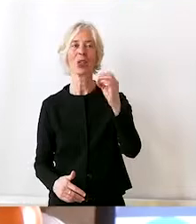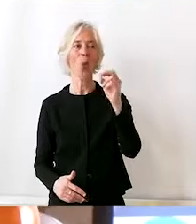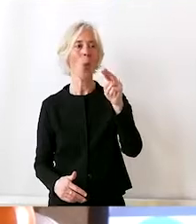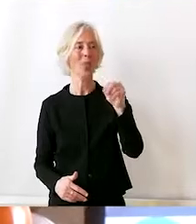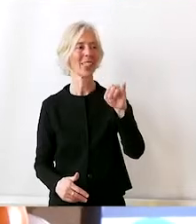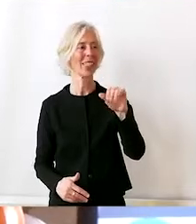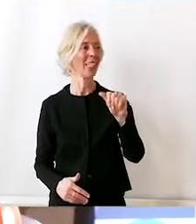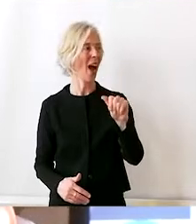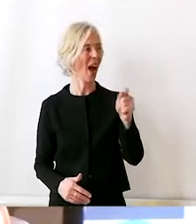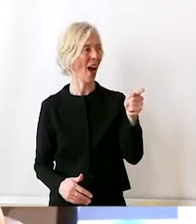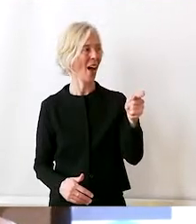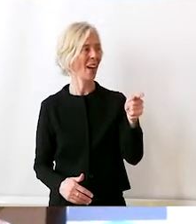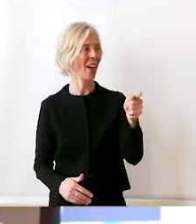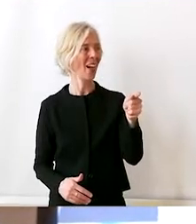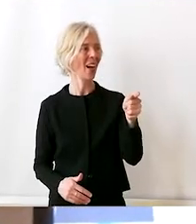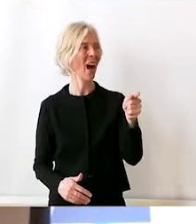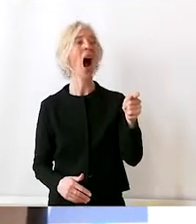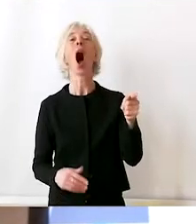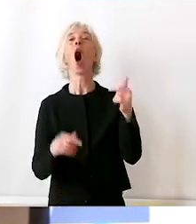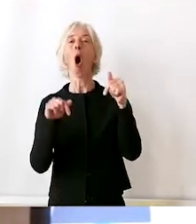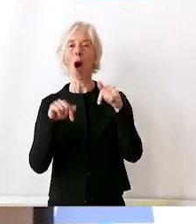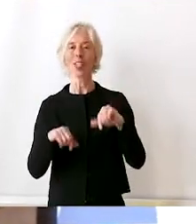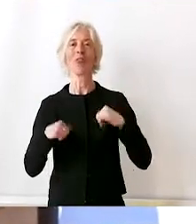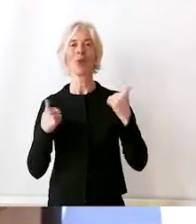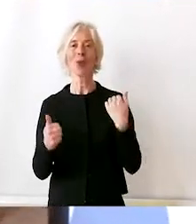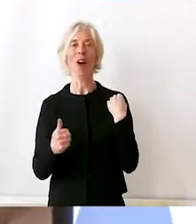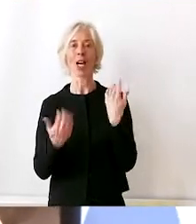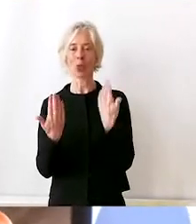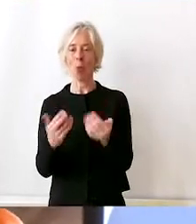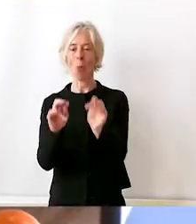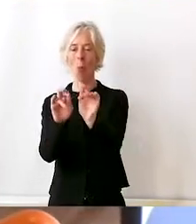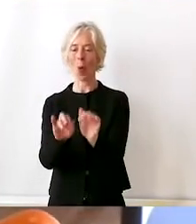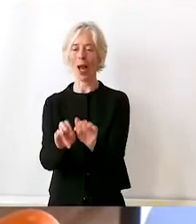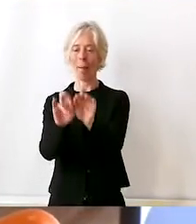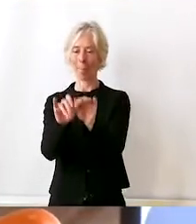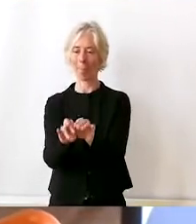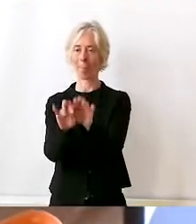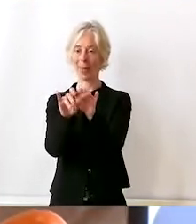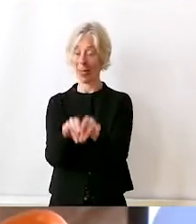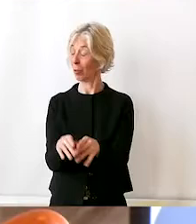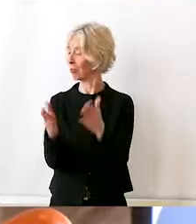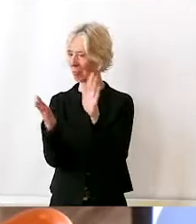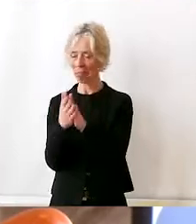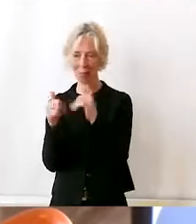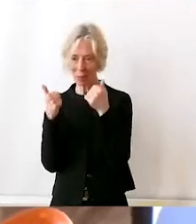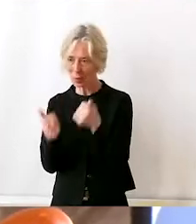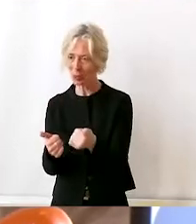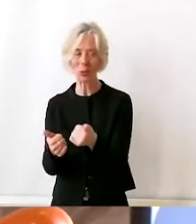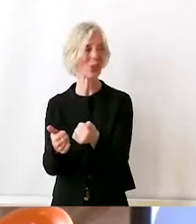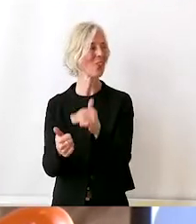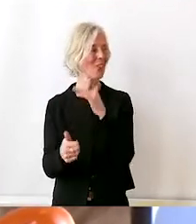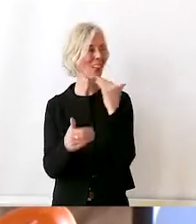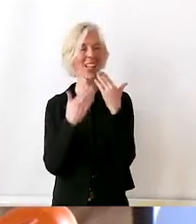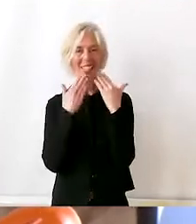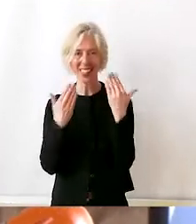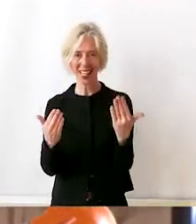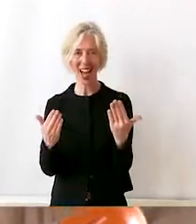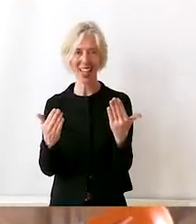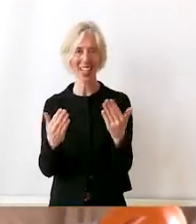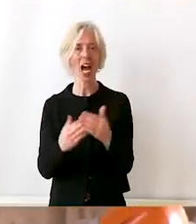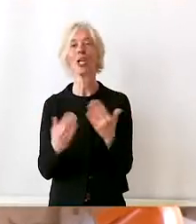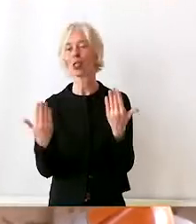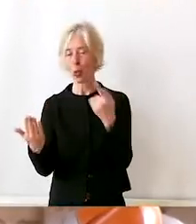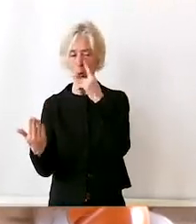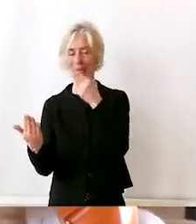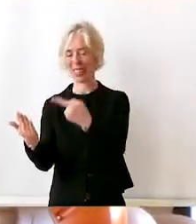Computer, den Roboter heute für uns programmiert. Vielen Dank in diese Richtung. Es hat ja wunderbar geklappt. Kein